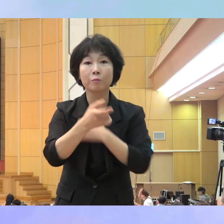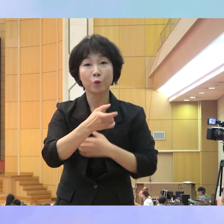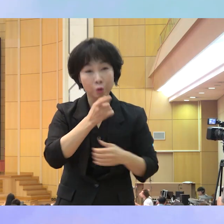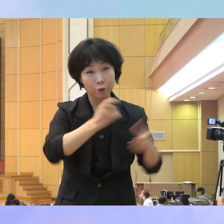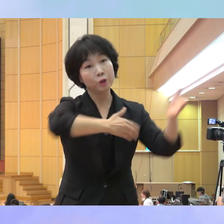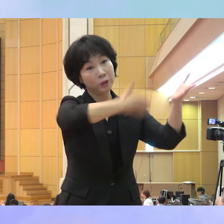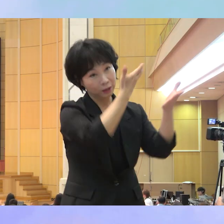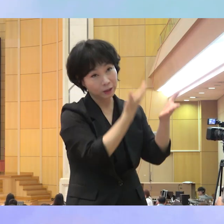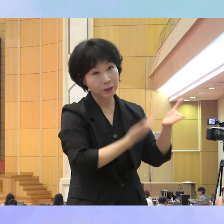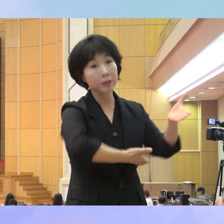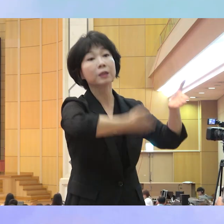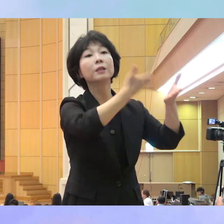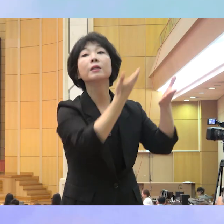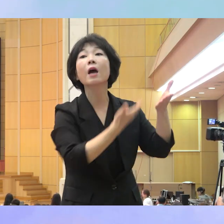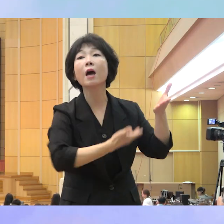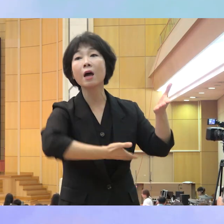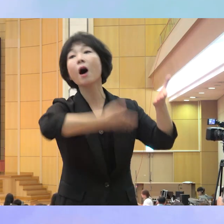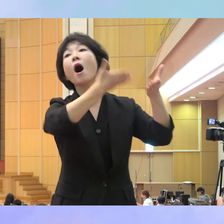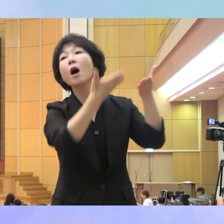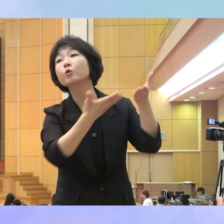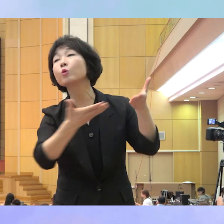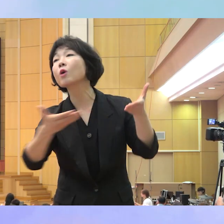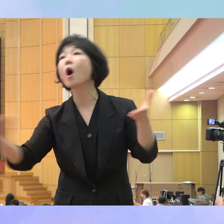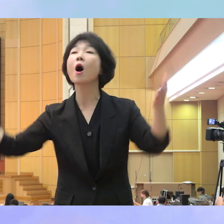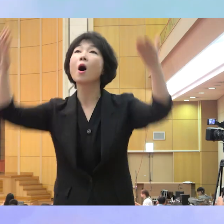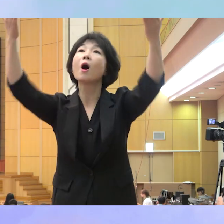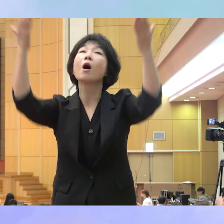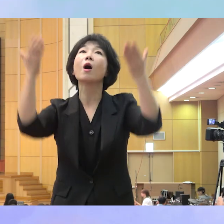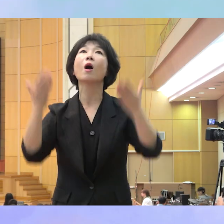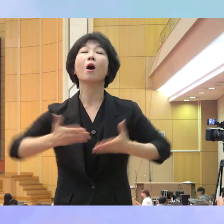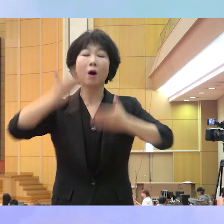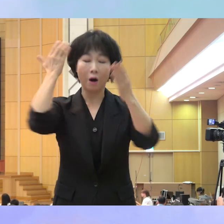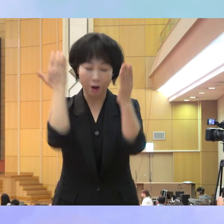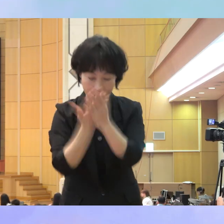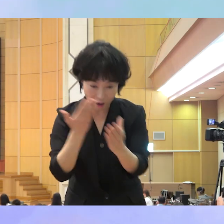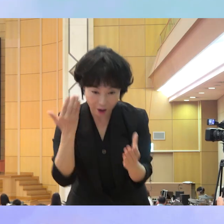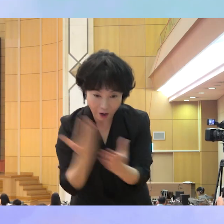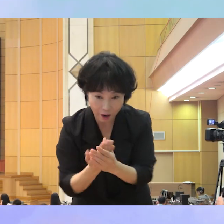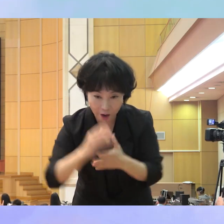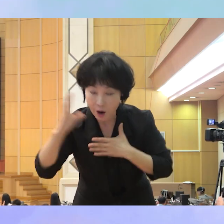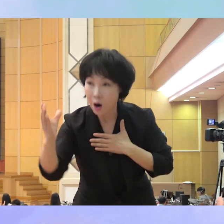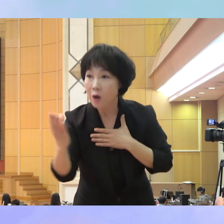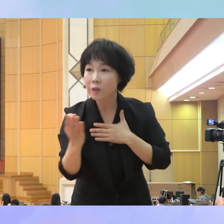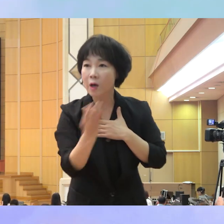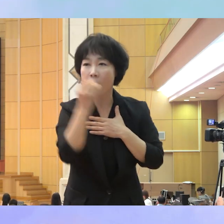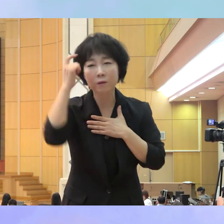은혜의 강물 흐르게 하소서.